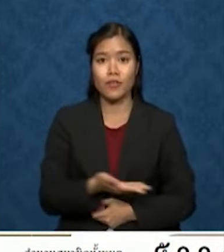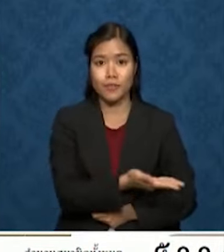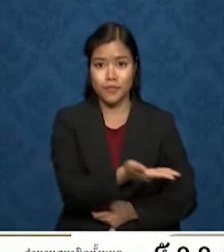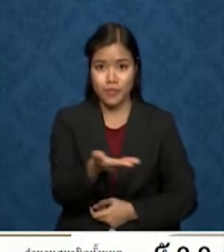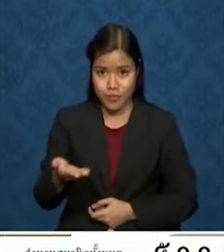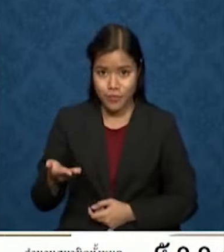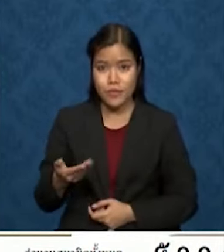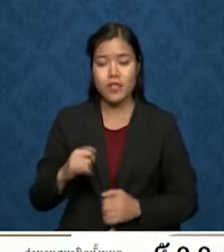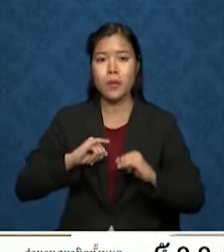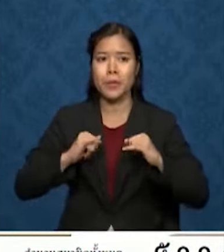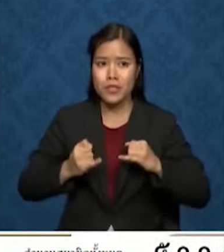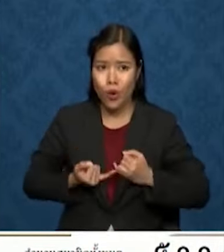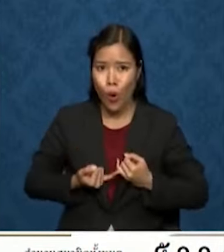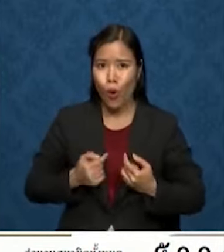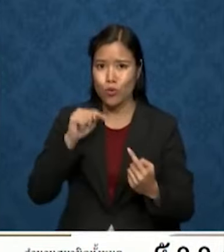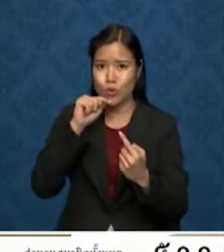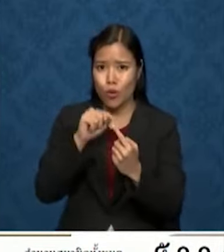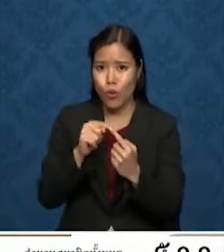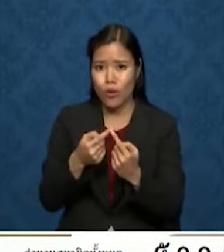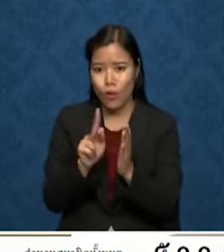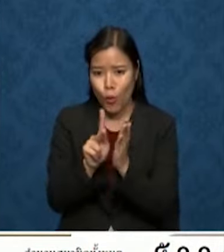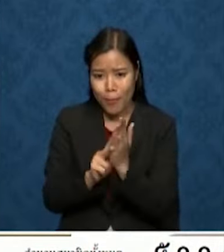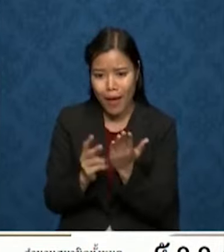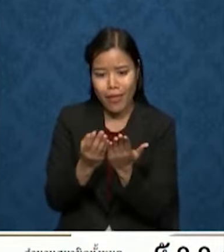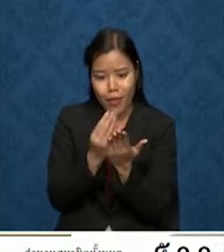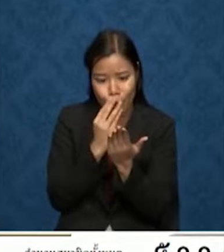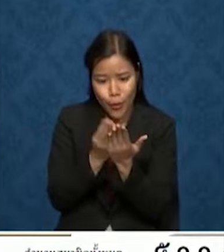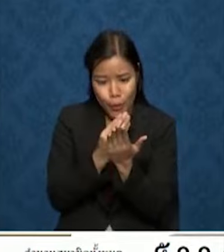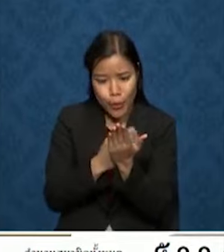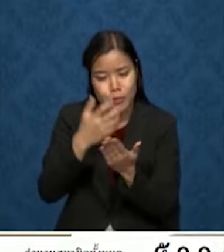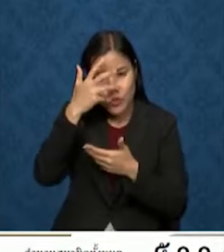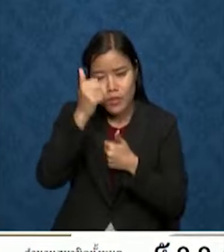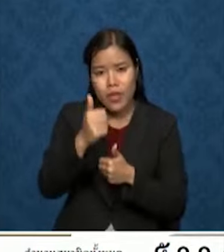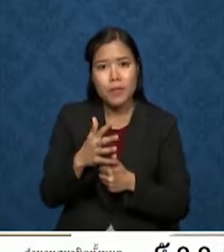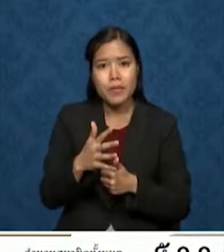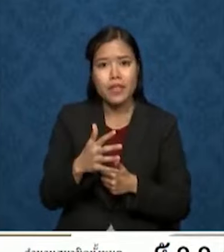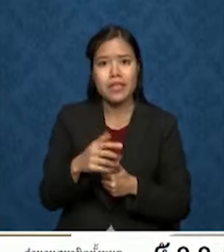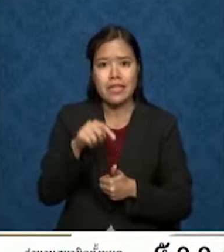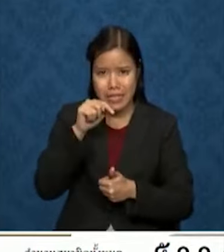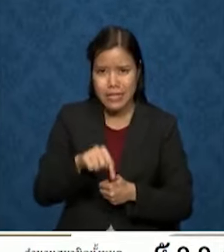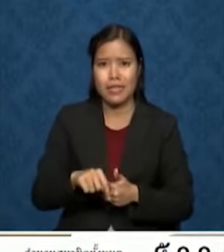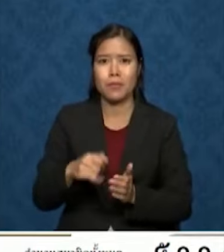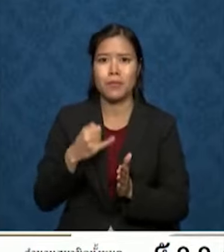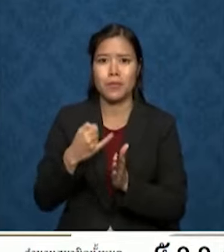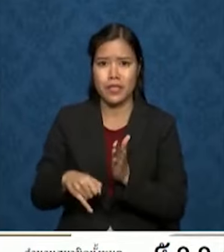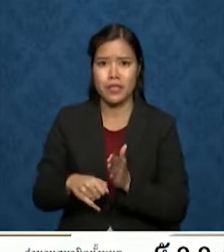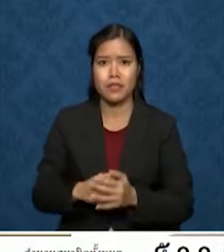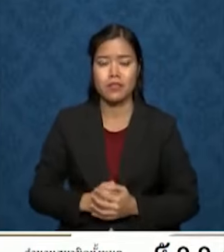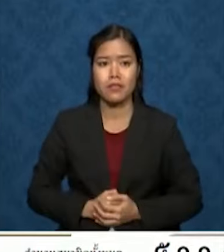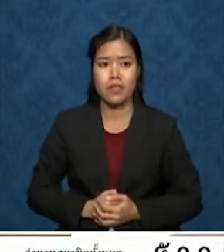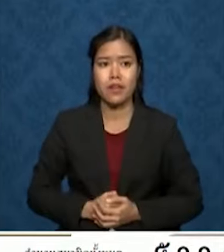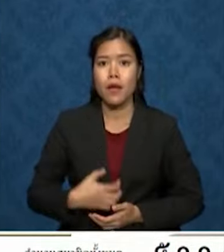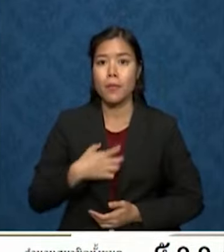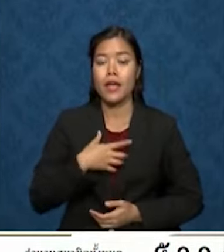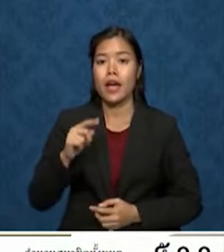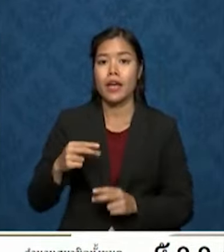เจ้าของโดยตรงกับไม่สนใจ เป็นอัตลายอย่ย่งครัที่จะสร้างคเขใผดให้กพี่น้ปชัษ์ผมไมต้กใหท่านถอนก